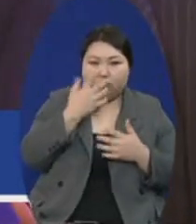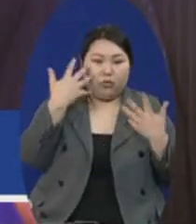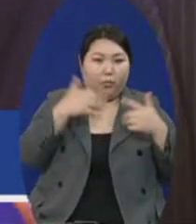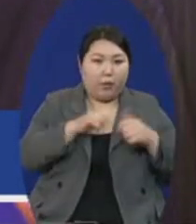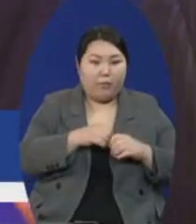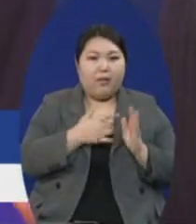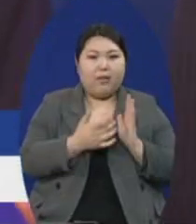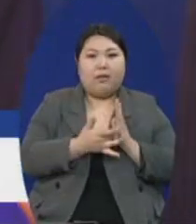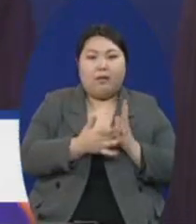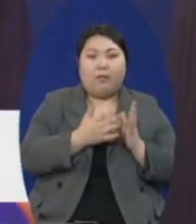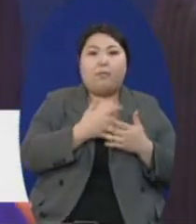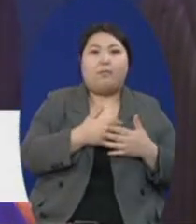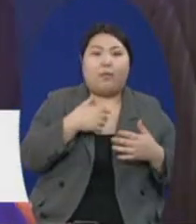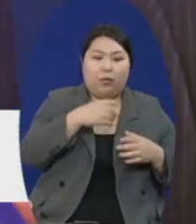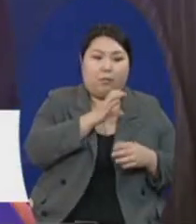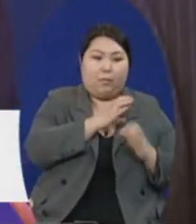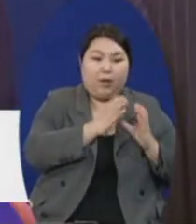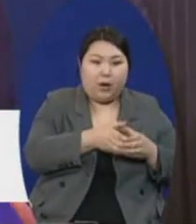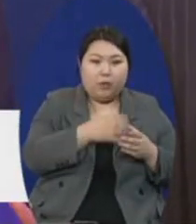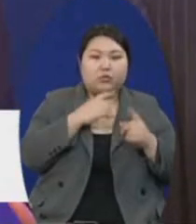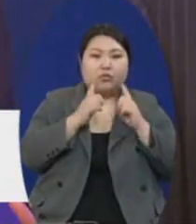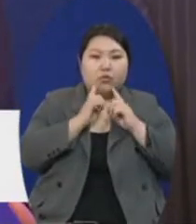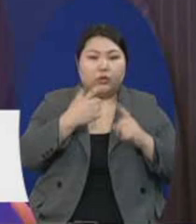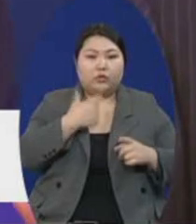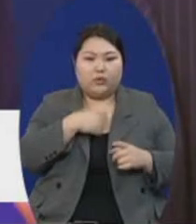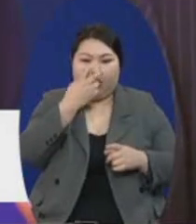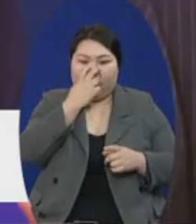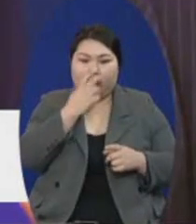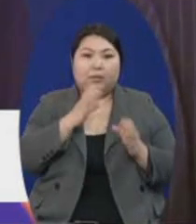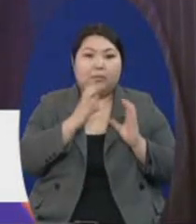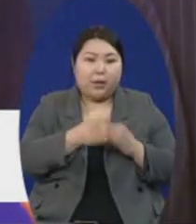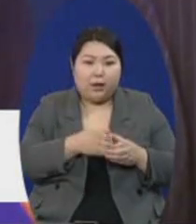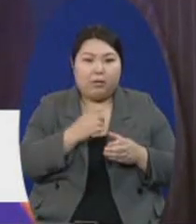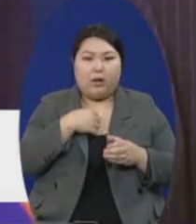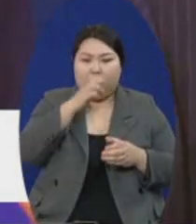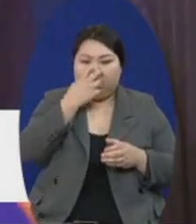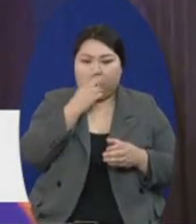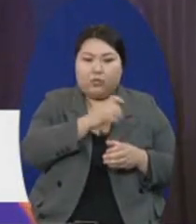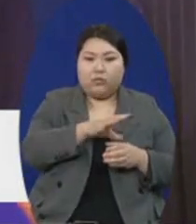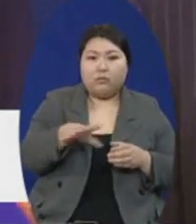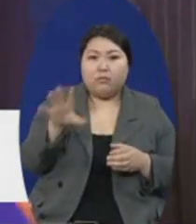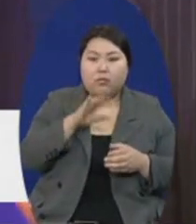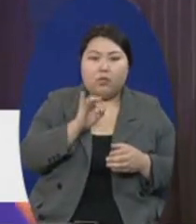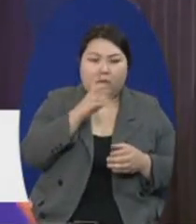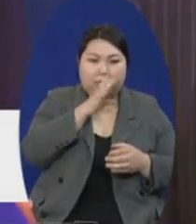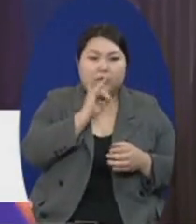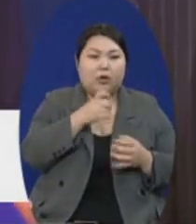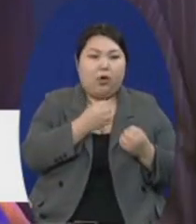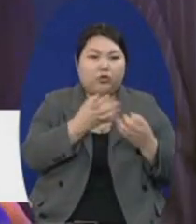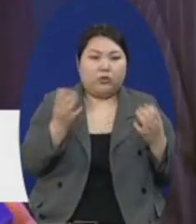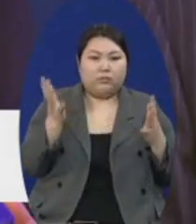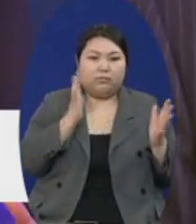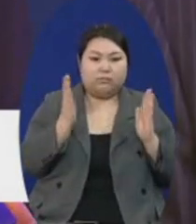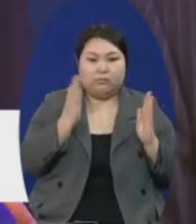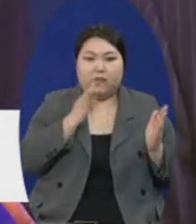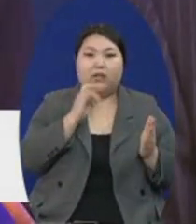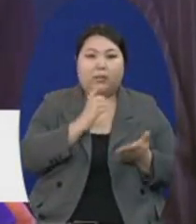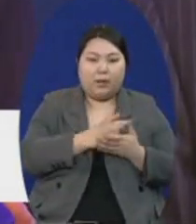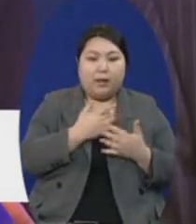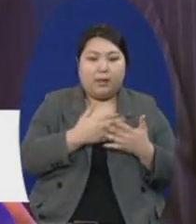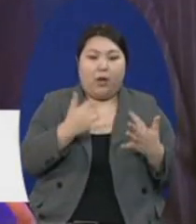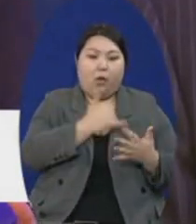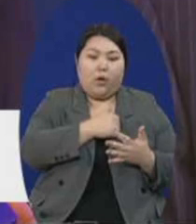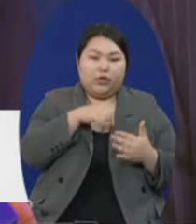техникийн консенсийн хяналт, зөвлөлтөх зөвлөлийн гишүүдийн хяналт гэдэг бүх хяналтууд бол одоо нэгэн олон талаас авъя. Модераторын үүдэлтэй